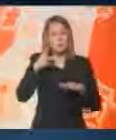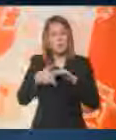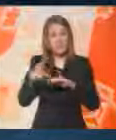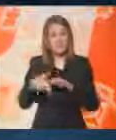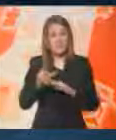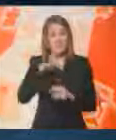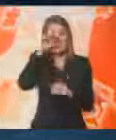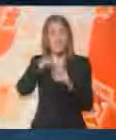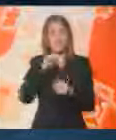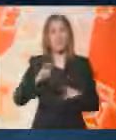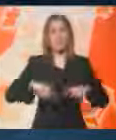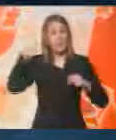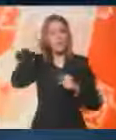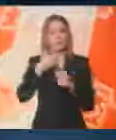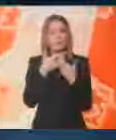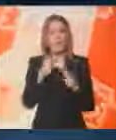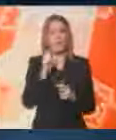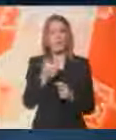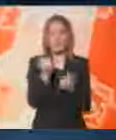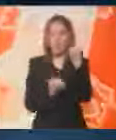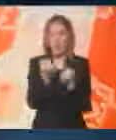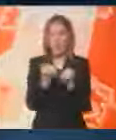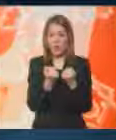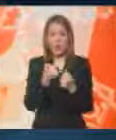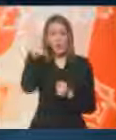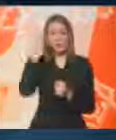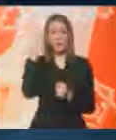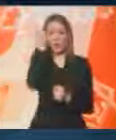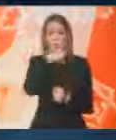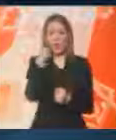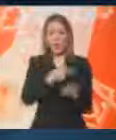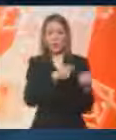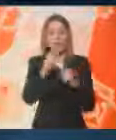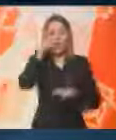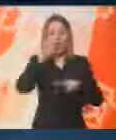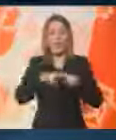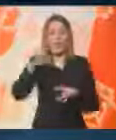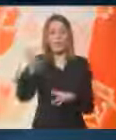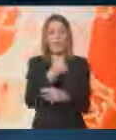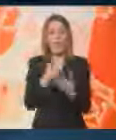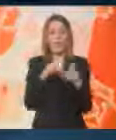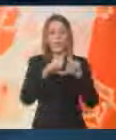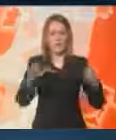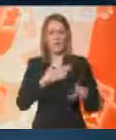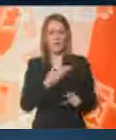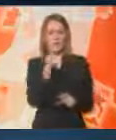stanovnici Kosova imali nesmetanu kretnju. Kosovske vlasti su prošle nedelje donele uredbu o oduzimanju novih tablica